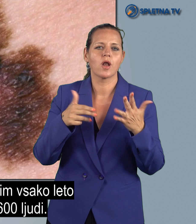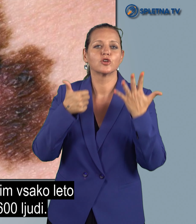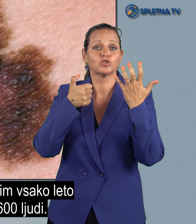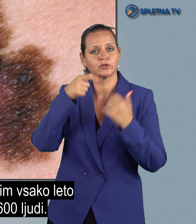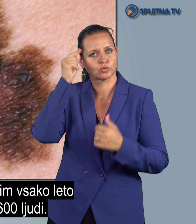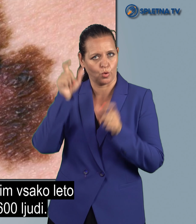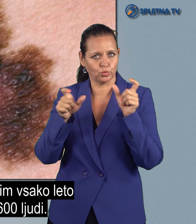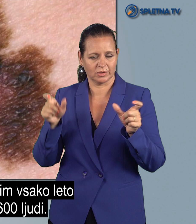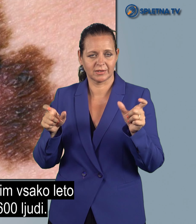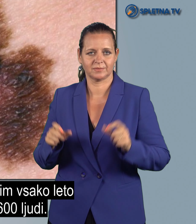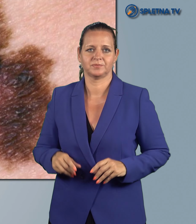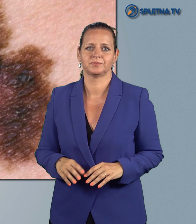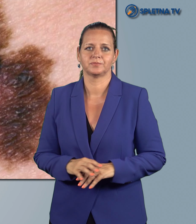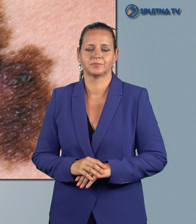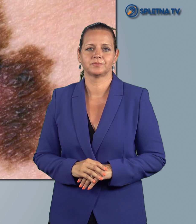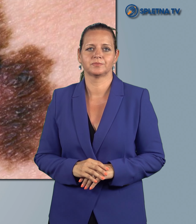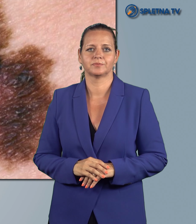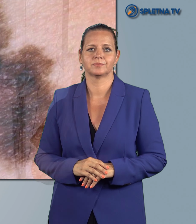oboli okoli 600 ljudi.